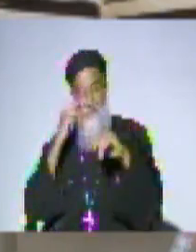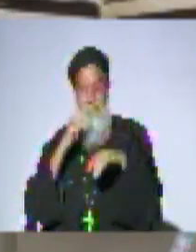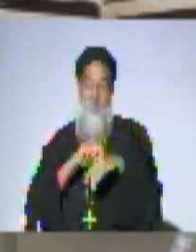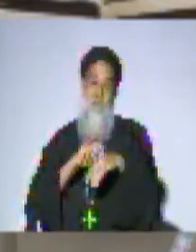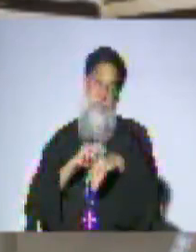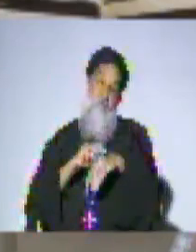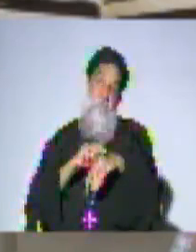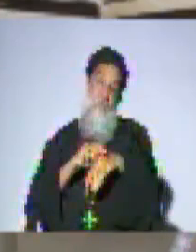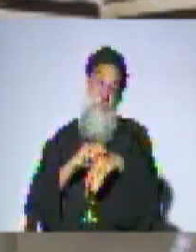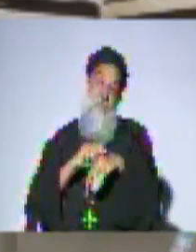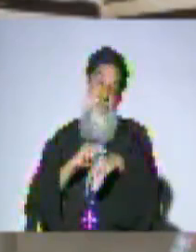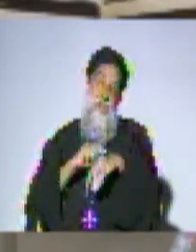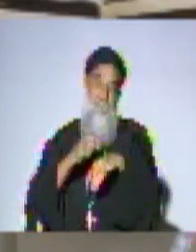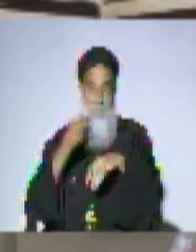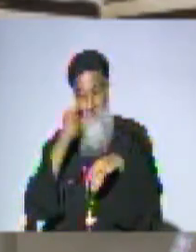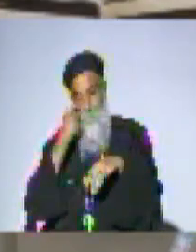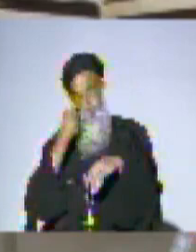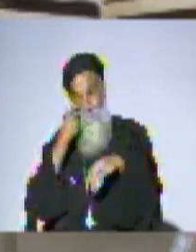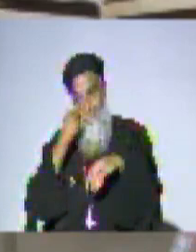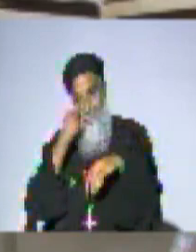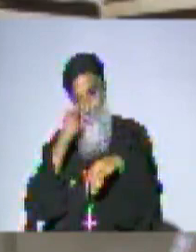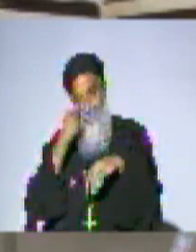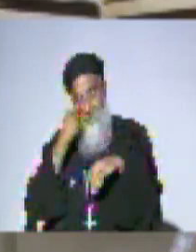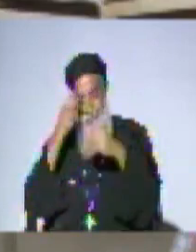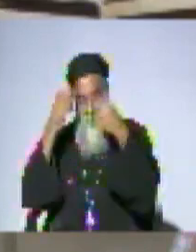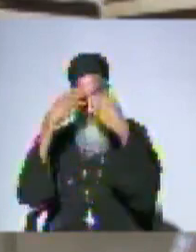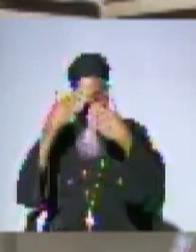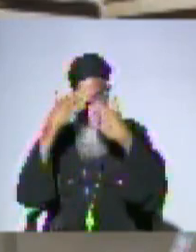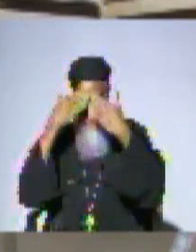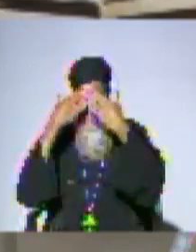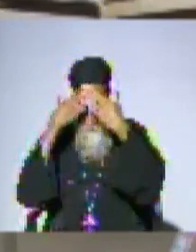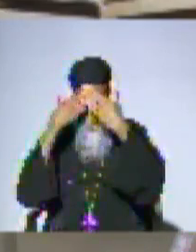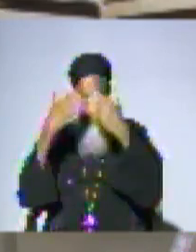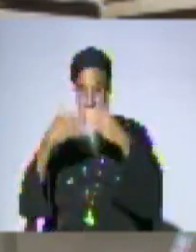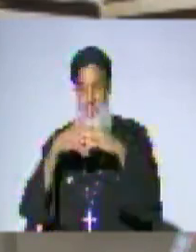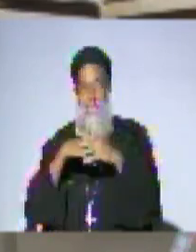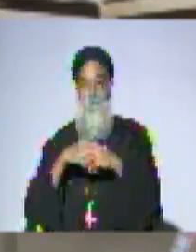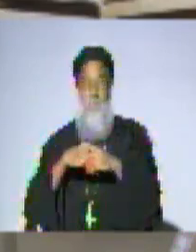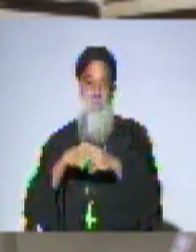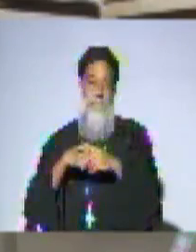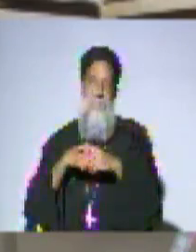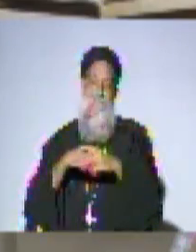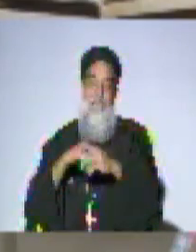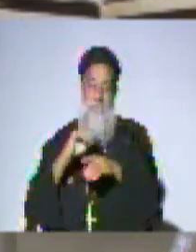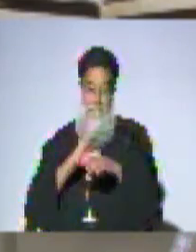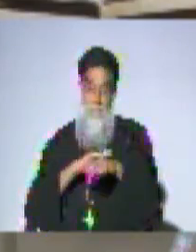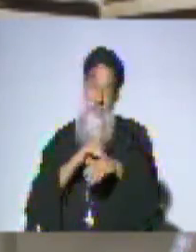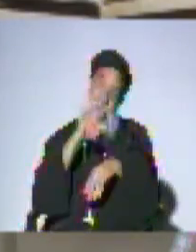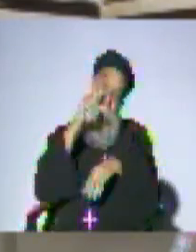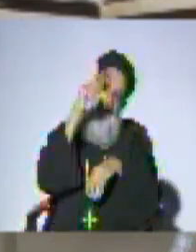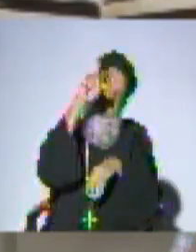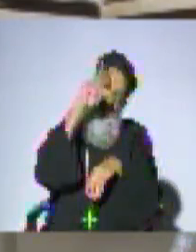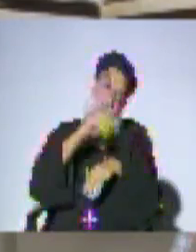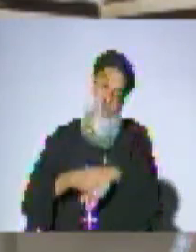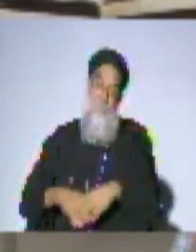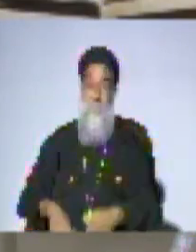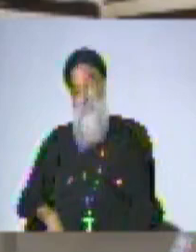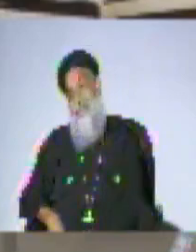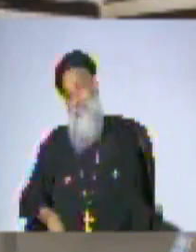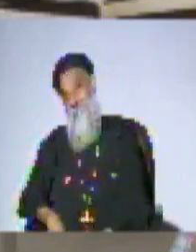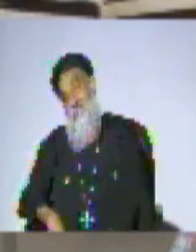فالإنسان نال هذا الشرف، هذه الكرامة، أنه يعبد ربنا. يعني